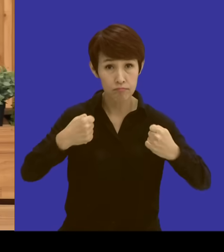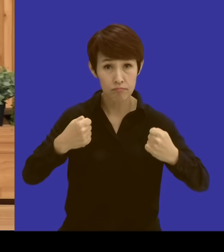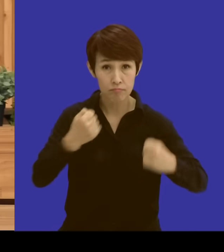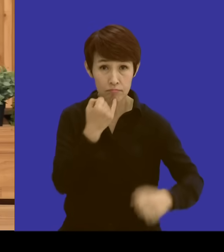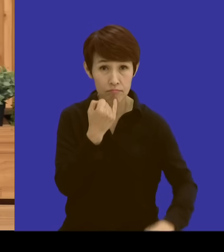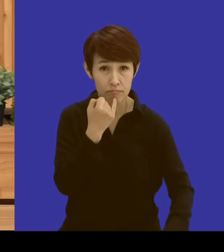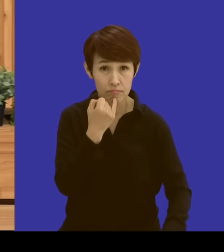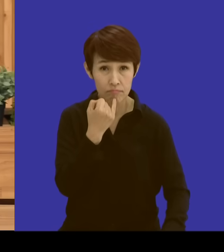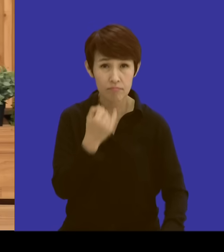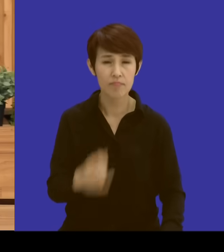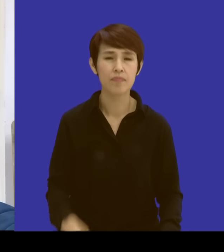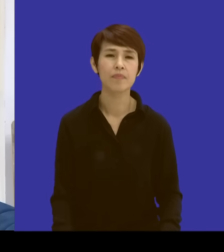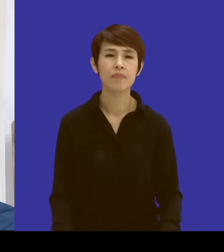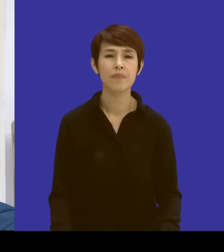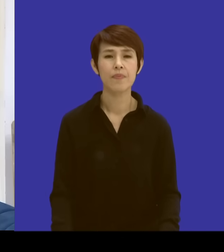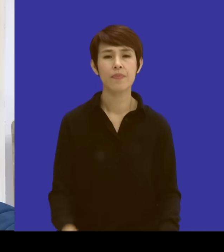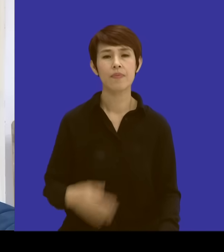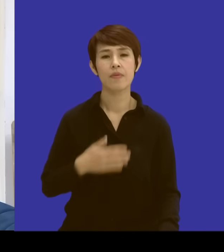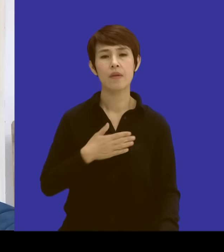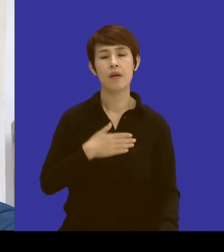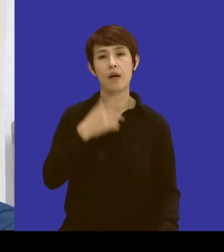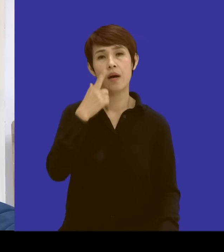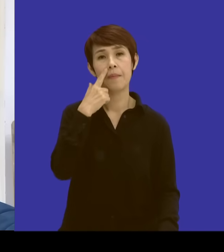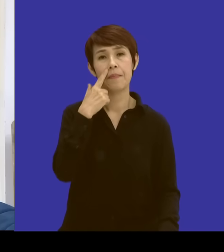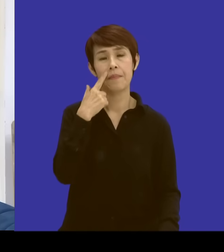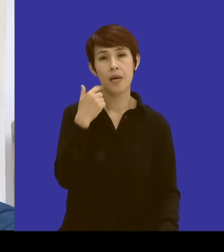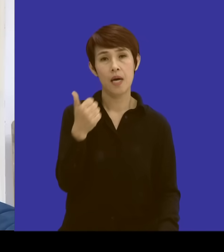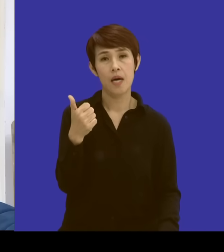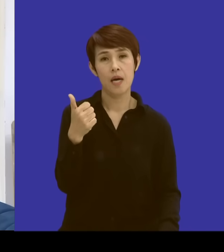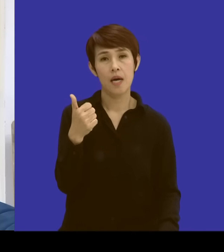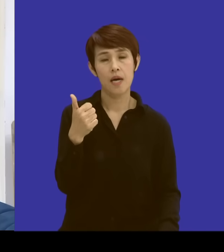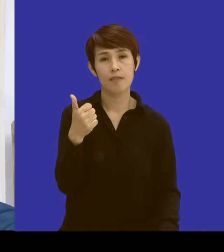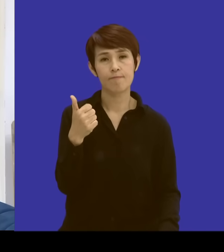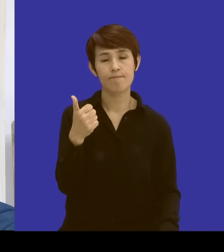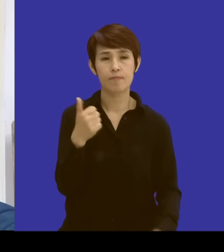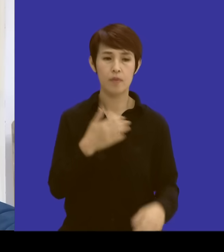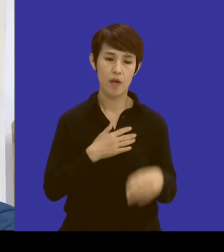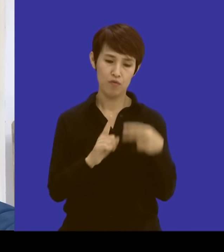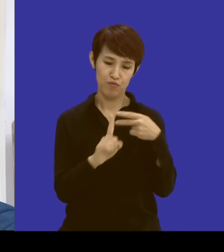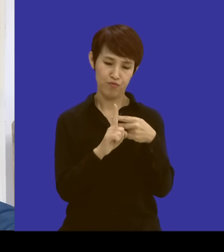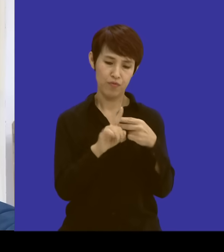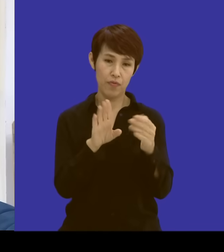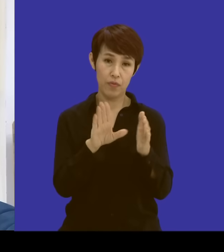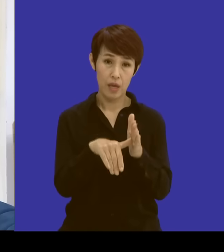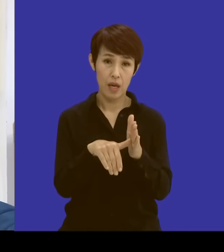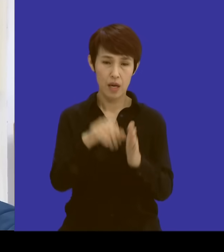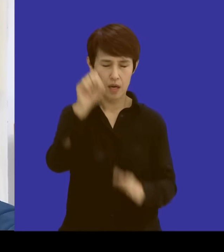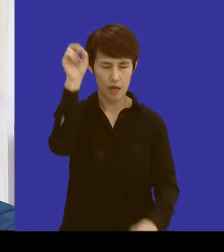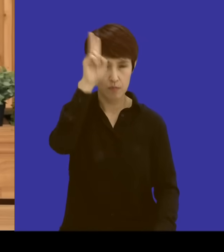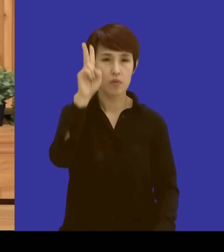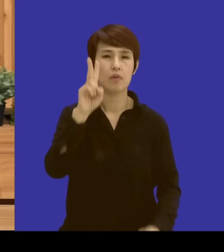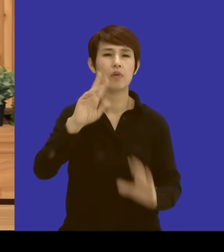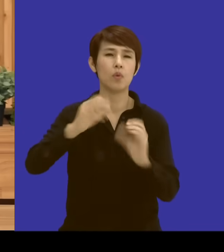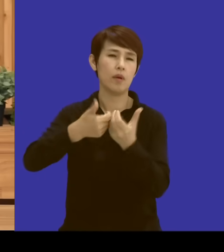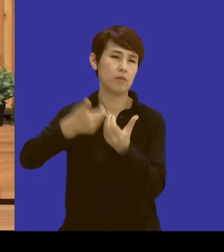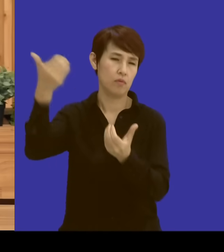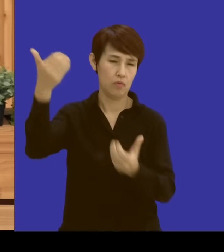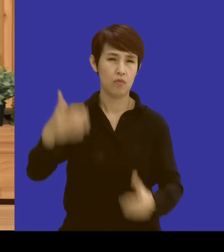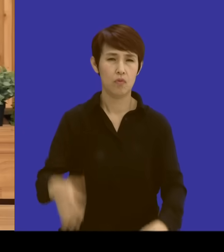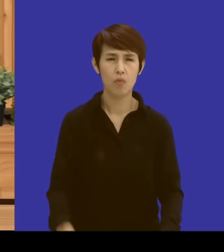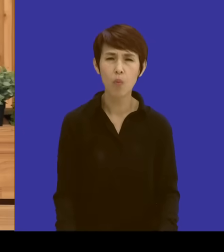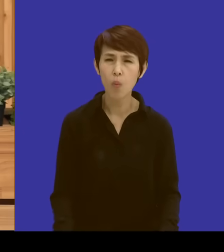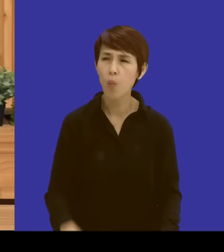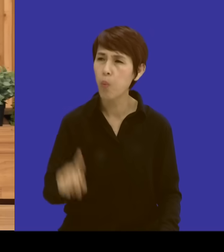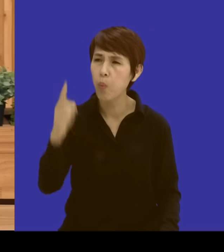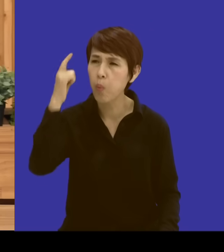건강하셨어요? 아버님은 이제 그렇게 하다가 중학교 1학년 때 갑자기 사고로 돌아가시게 됐죠. 아, 어떤